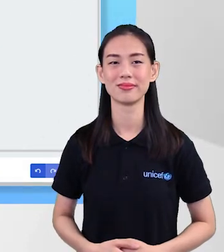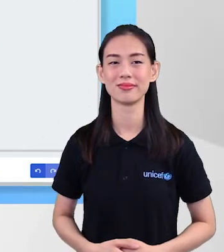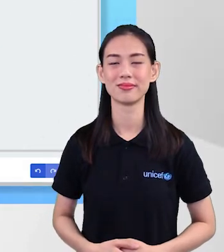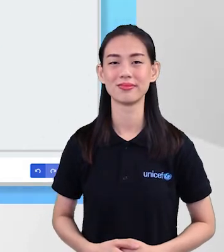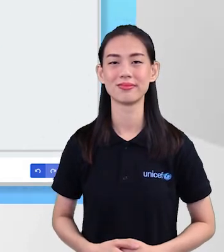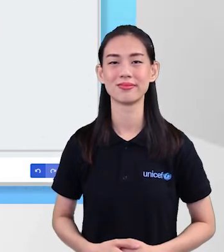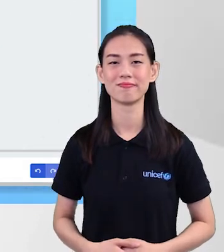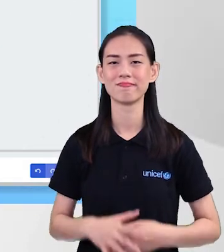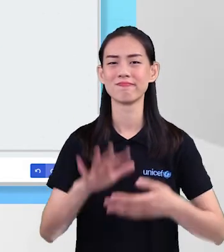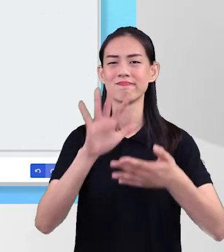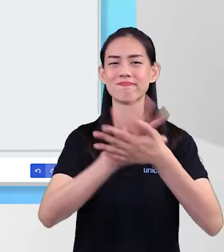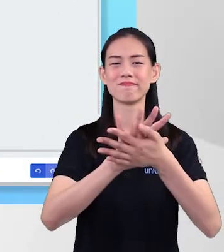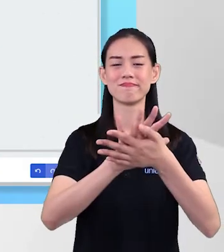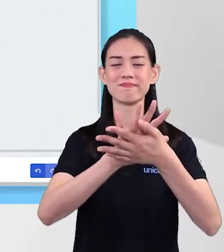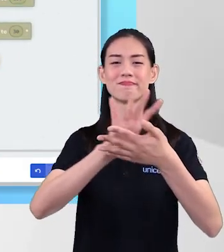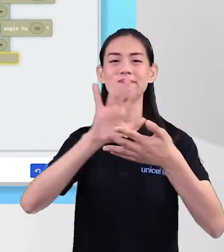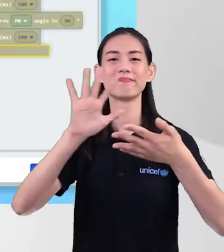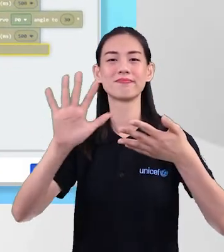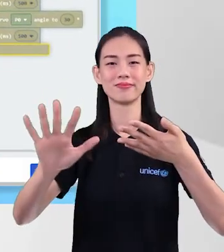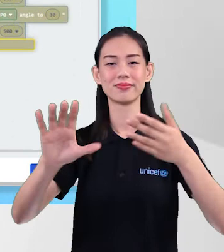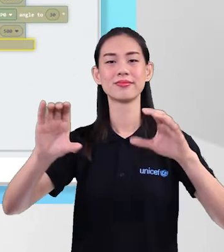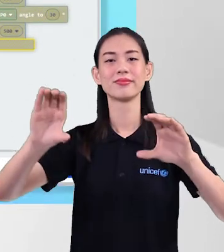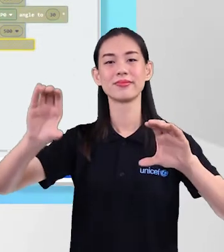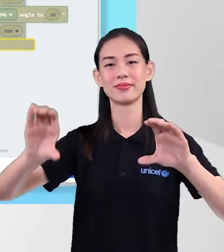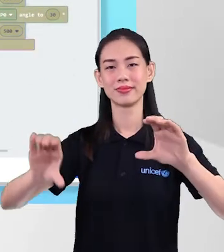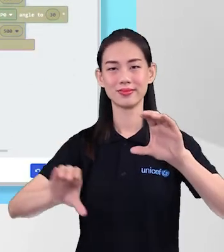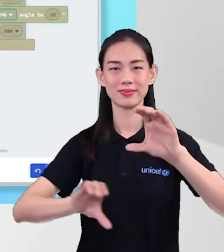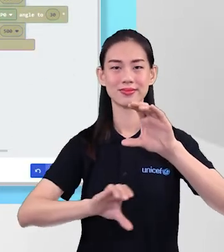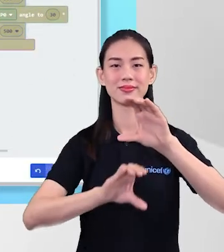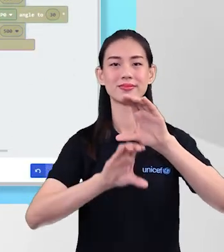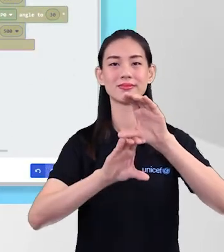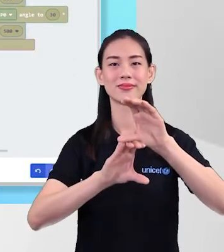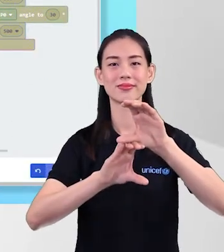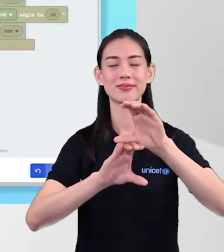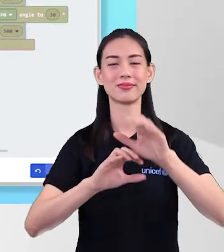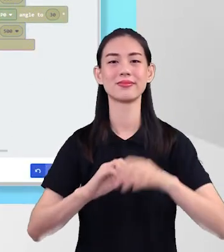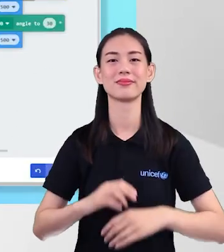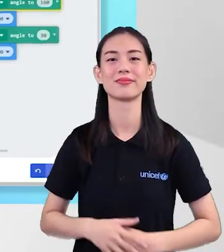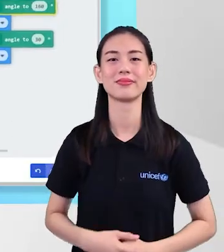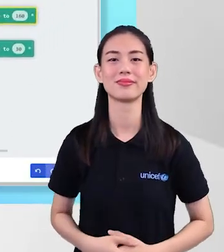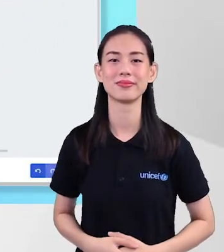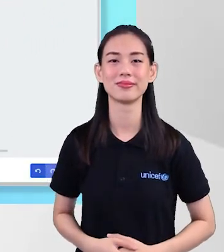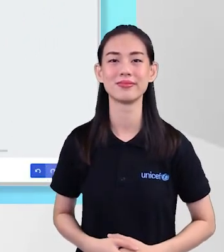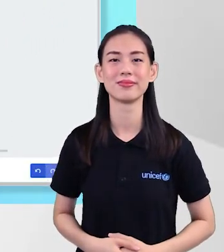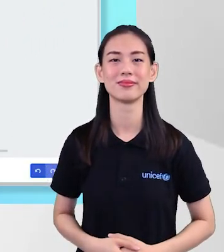Ulang blok-blok yang sama untuk lengan motor kembali ke posisi asal.